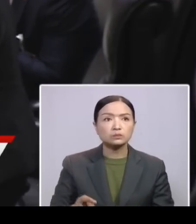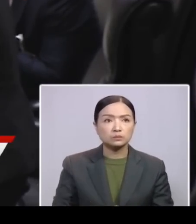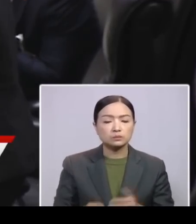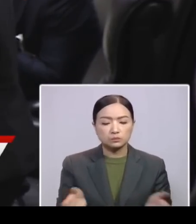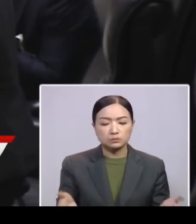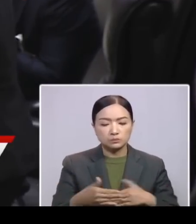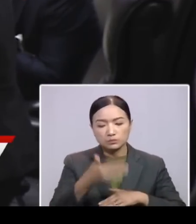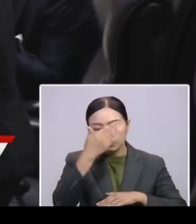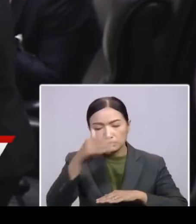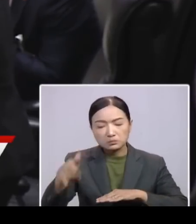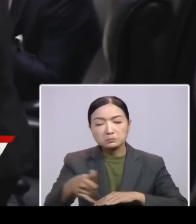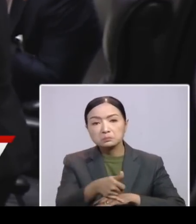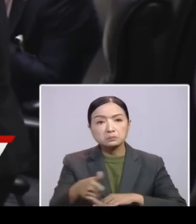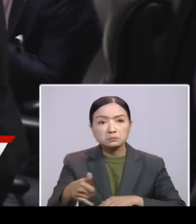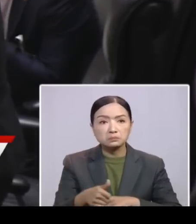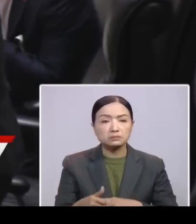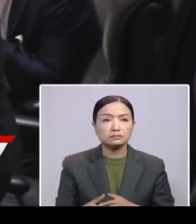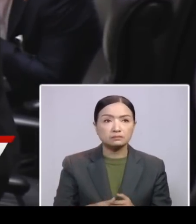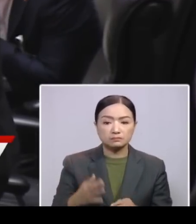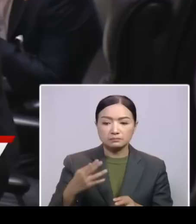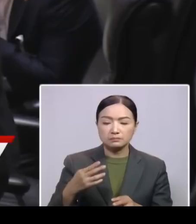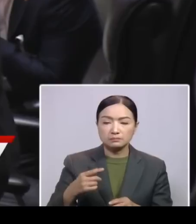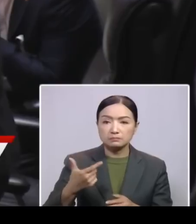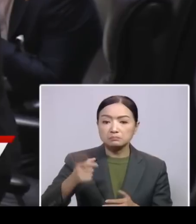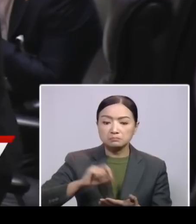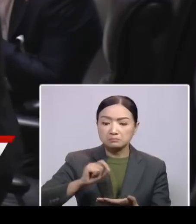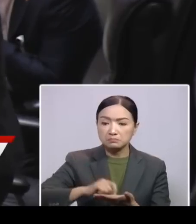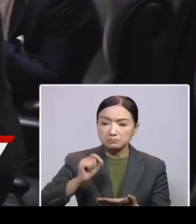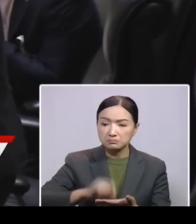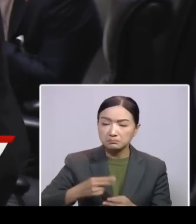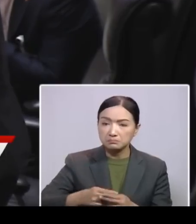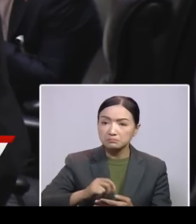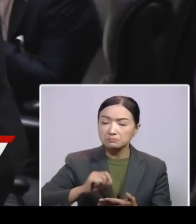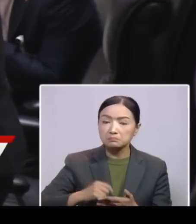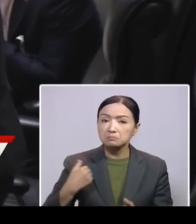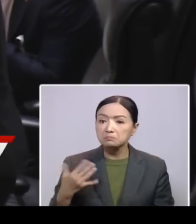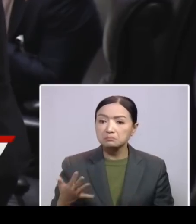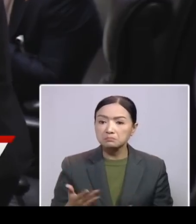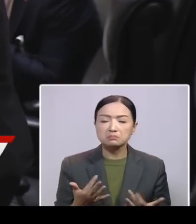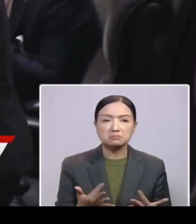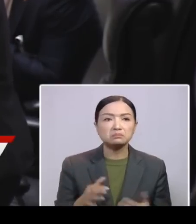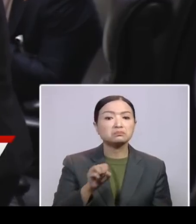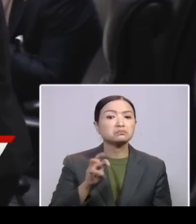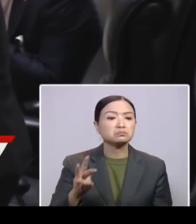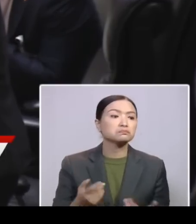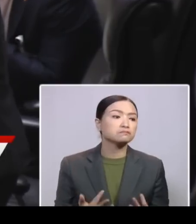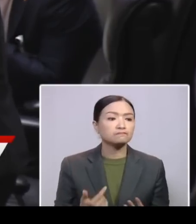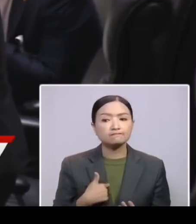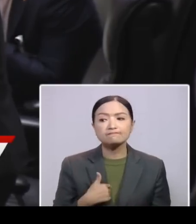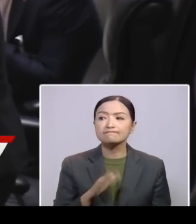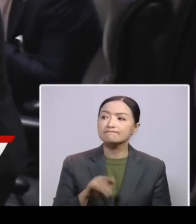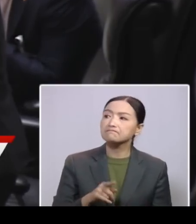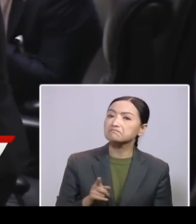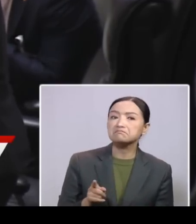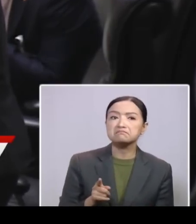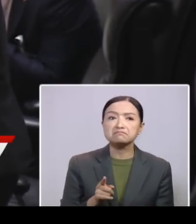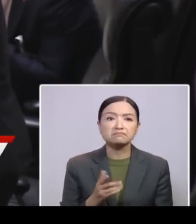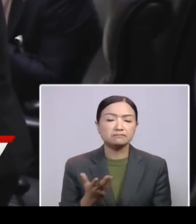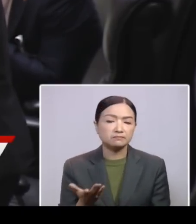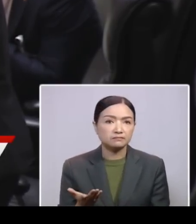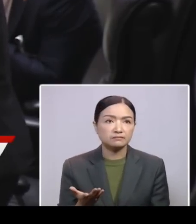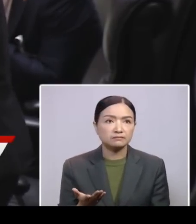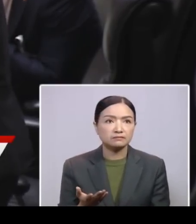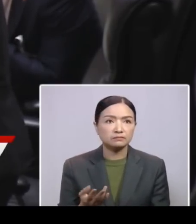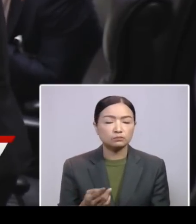น้าห้องไม่แน่ใจว่าไม่มีปากกาเซ็นชื่อหรือไม่ก็บอกตรงๆเลยค่ะว่ารอส.ว.ครับส่วนที่จะหันไปก่อนที่จะหัน